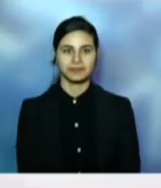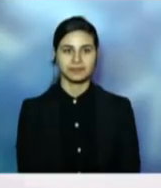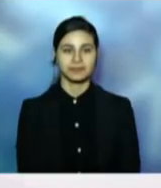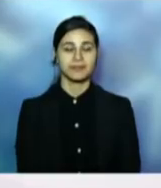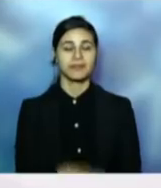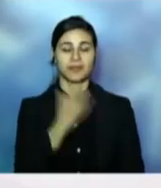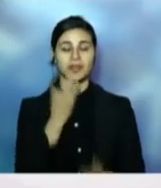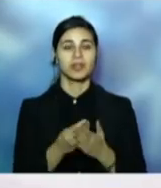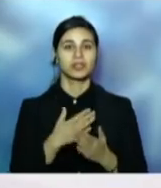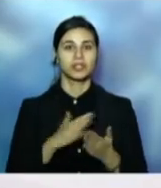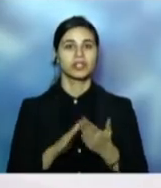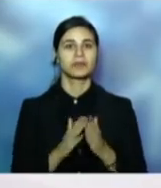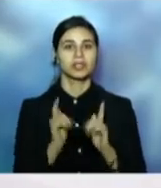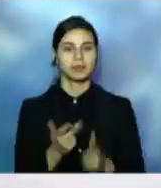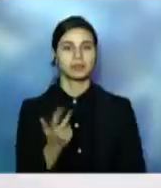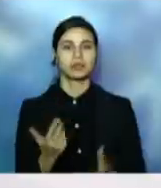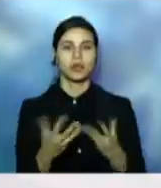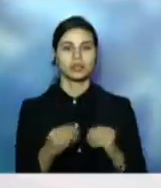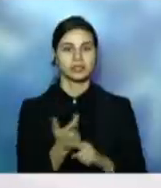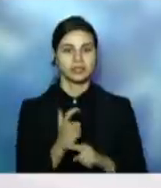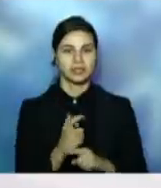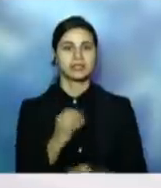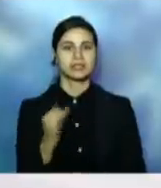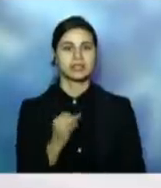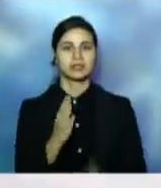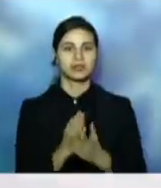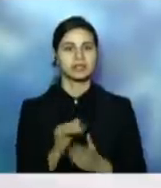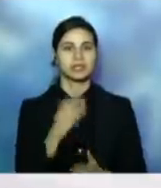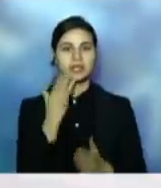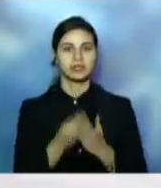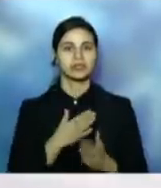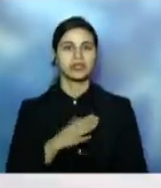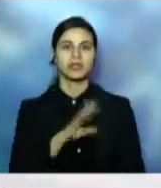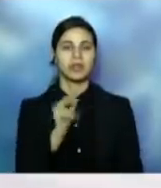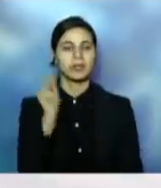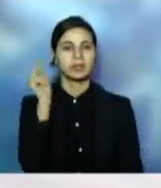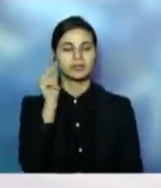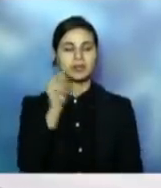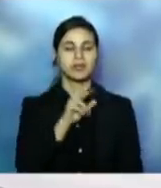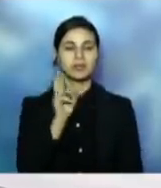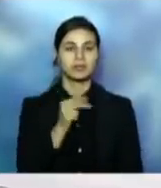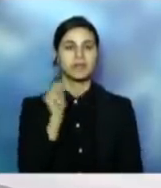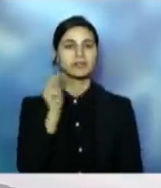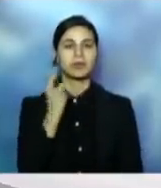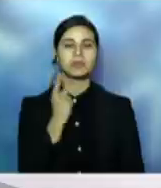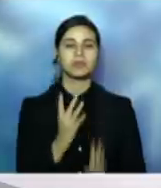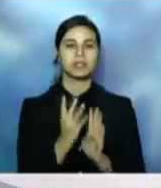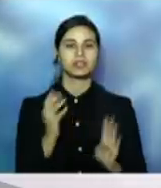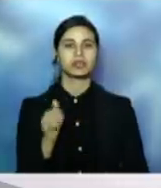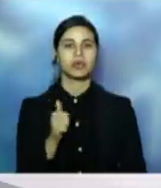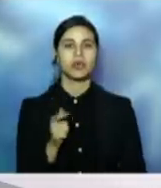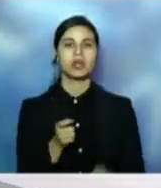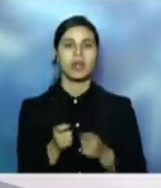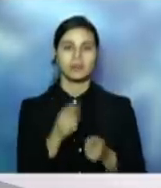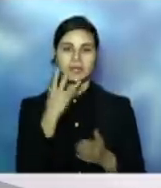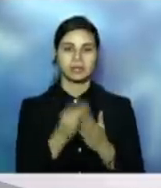ჩვენ შევთანხმდით, რომ ოჯახი არის განსაკუთრებული ადგილი, სადაც ჩვენ ყველაფერს სწავლობთ და სწავლობთ პირველ რიგში, როგორ